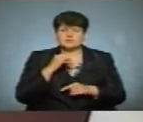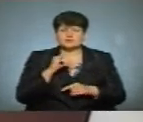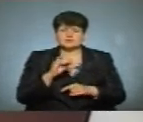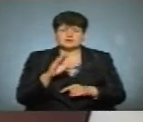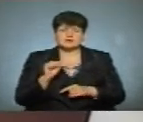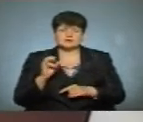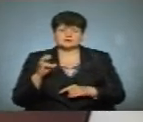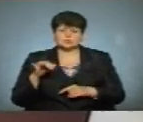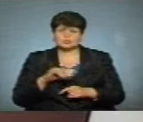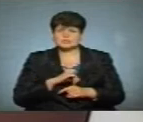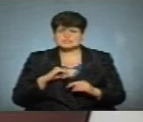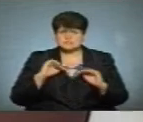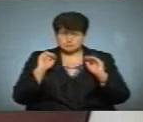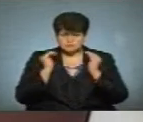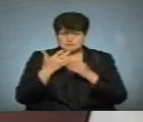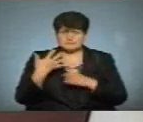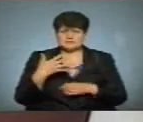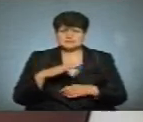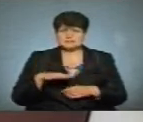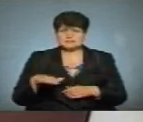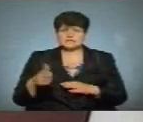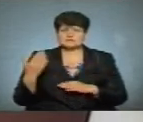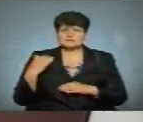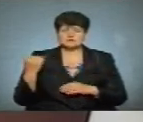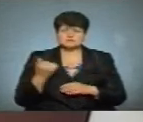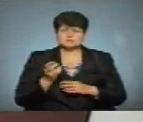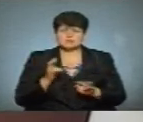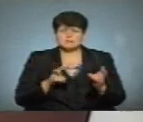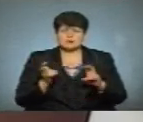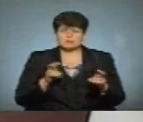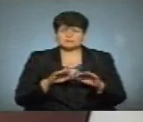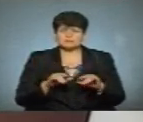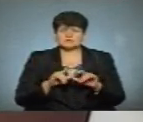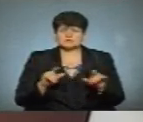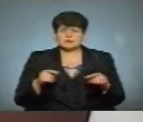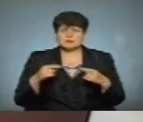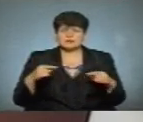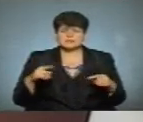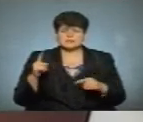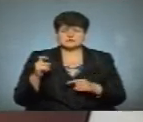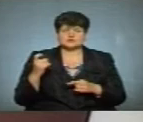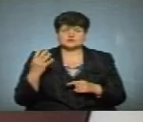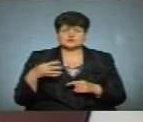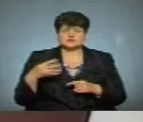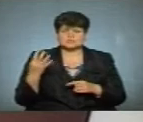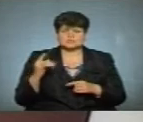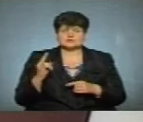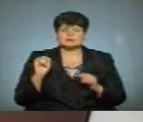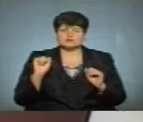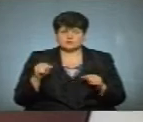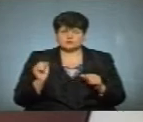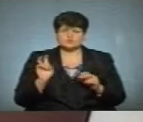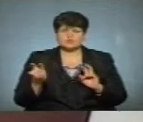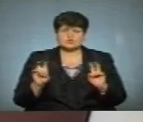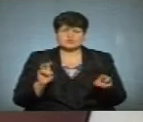на самоізоляції 50 дітей, які минулого тижня відвідували дитячий садок. Решта, 144 дитини, можуть відвідувати